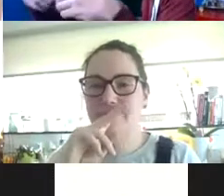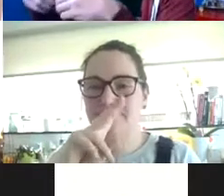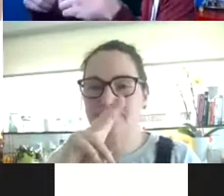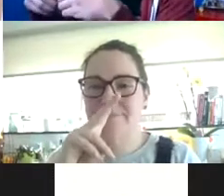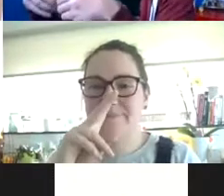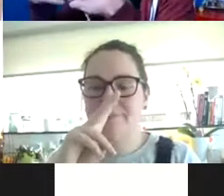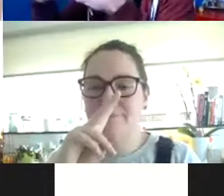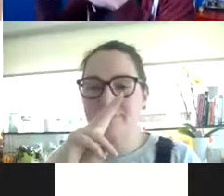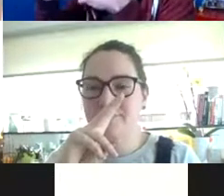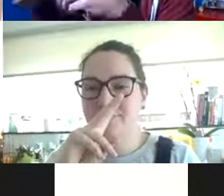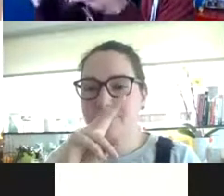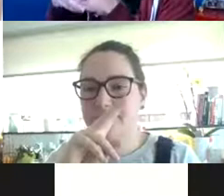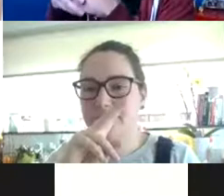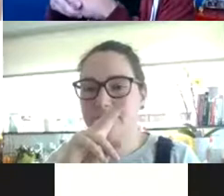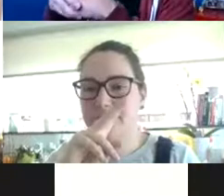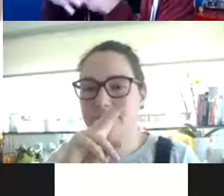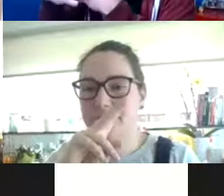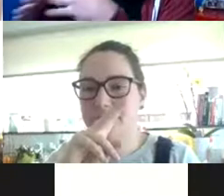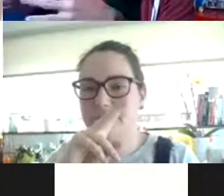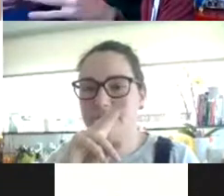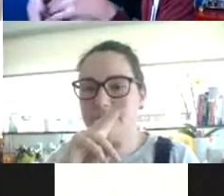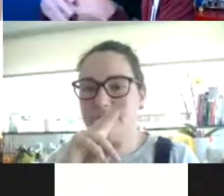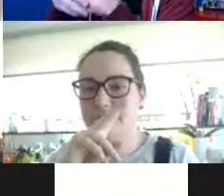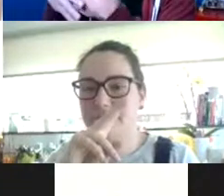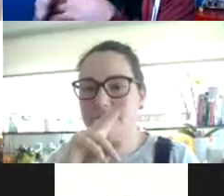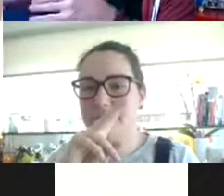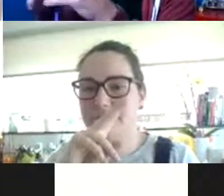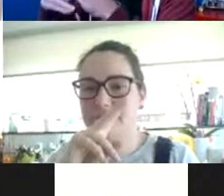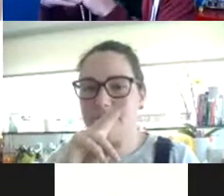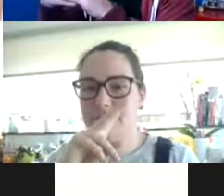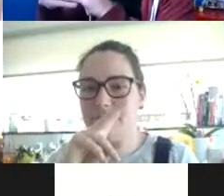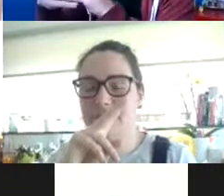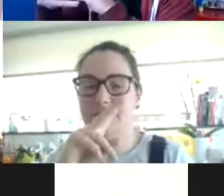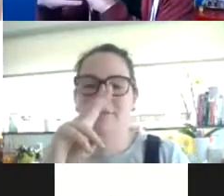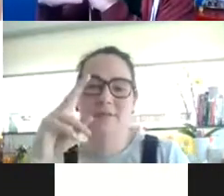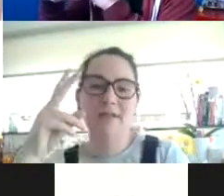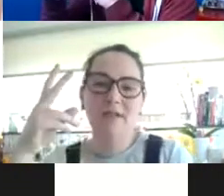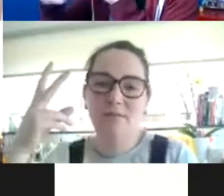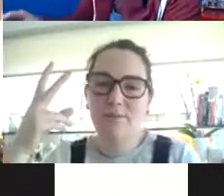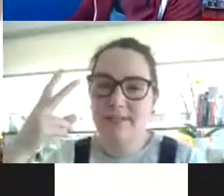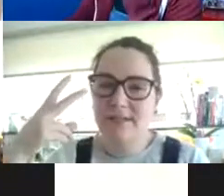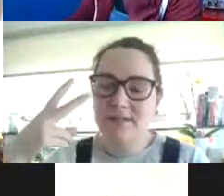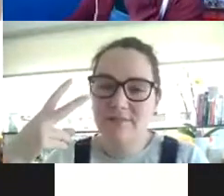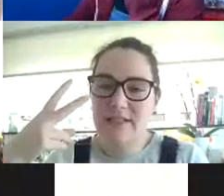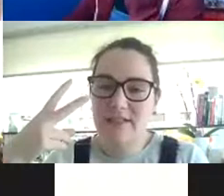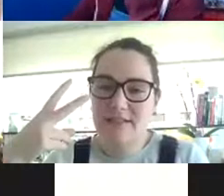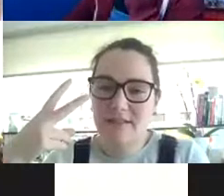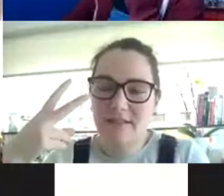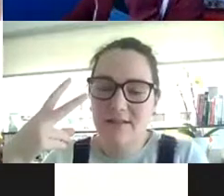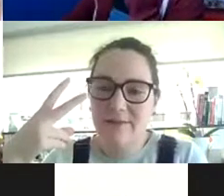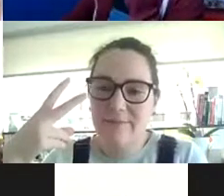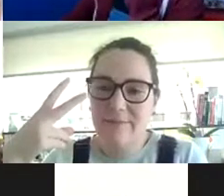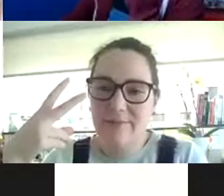keuzes of zo als het gaat om te zorgen dat er speelplein is wel deze zomer, de hele zomer. Ik denk dat er 2 dingen